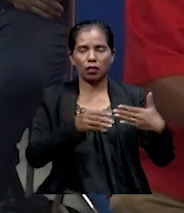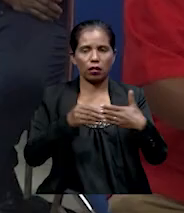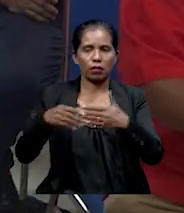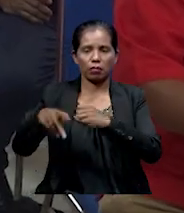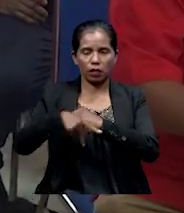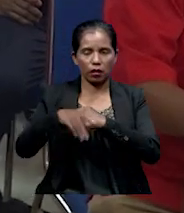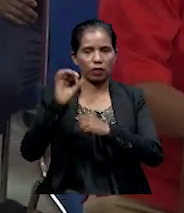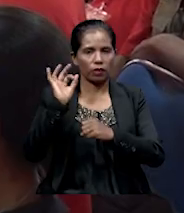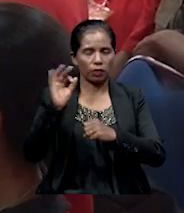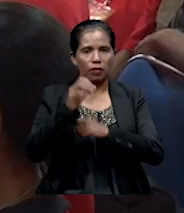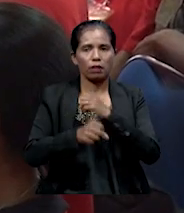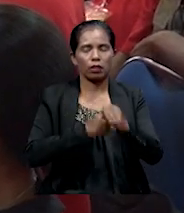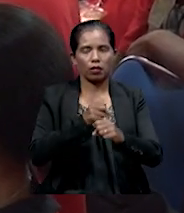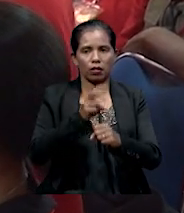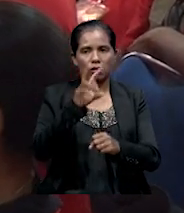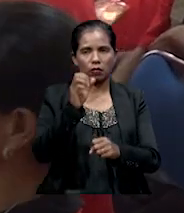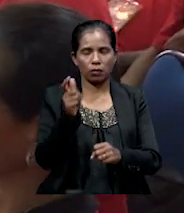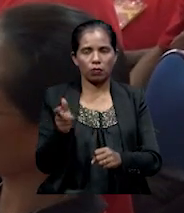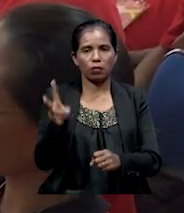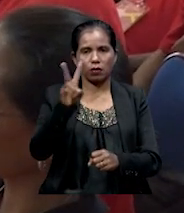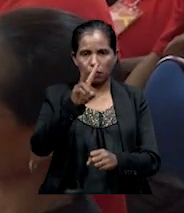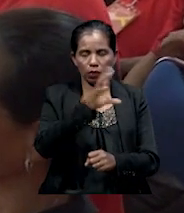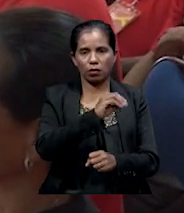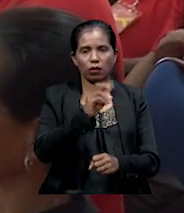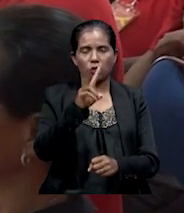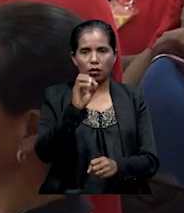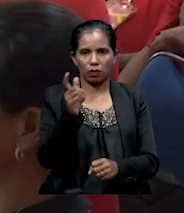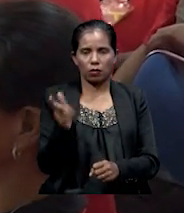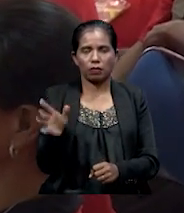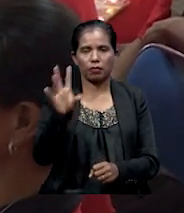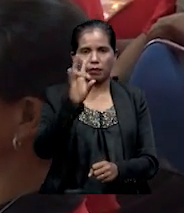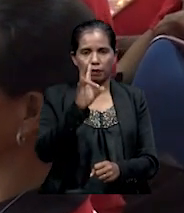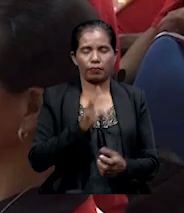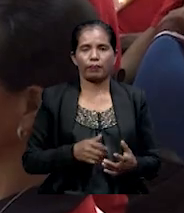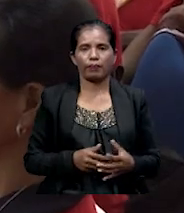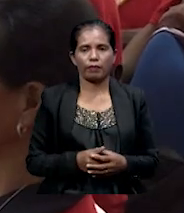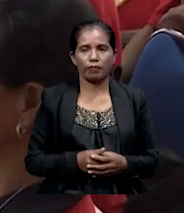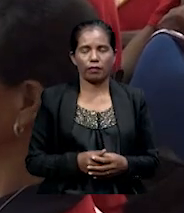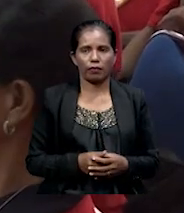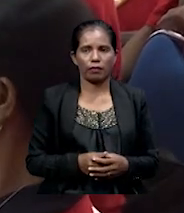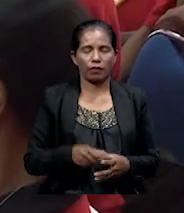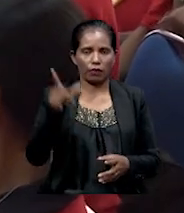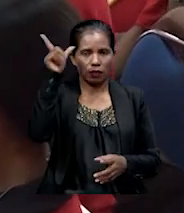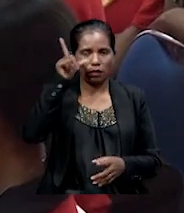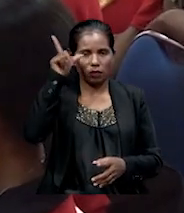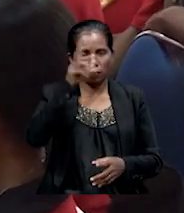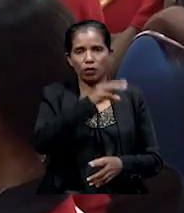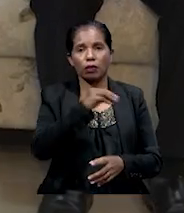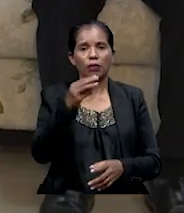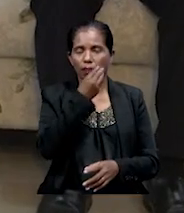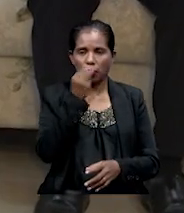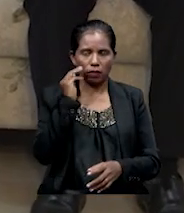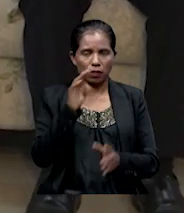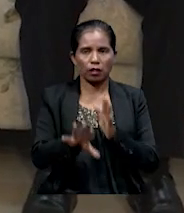Fretilin ba periodu ringrua ruanulu resing rua, ringrua ruanulu resing hitu. Francisco Guterres Lolo no Maria Alkatiri